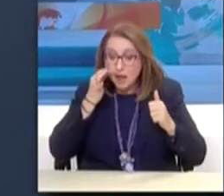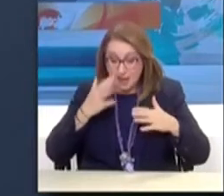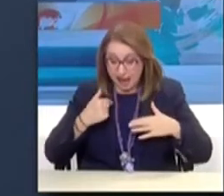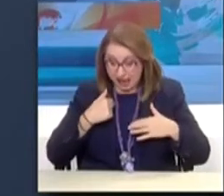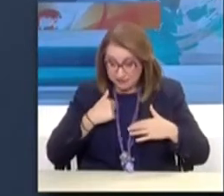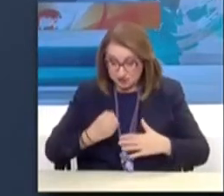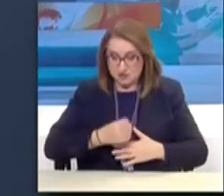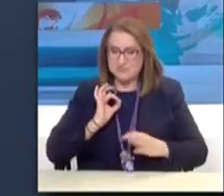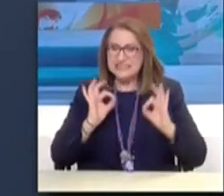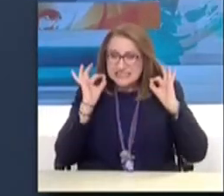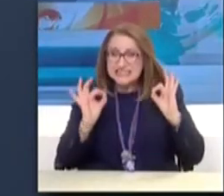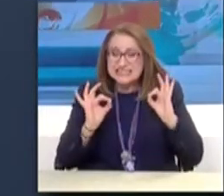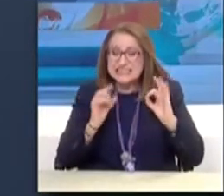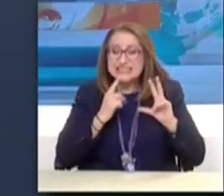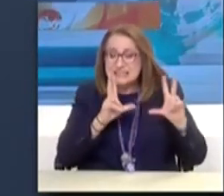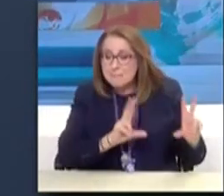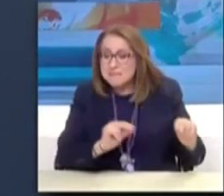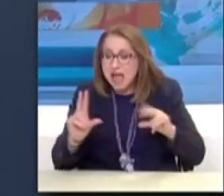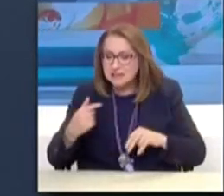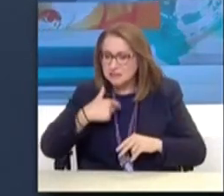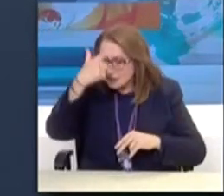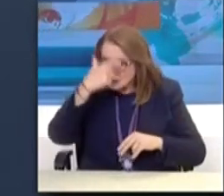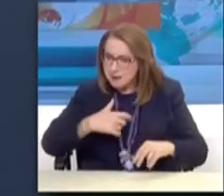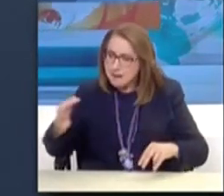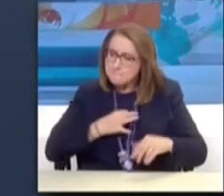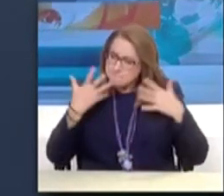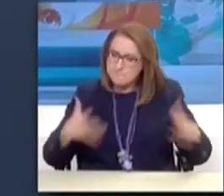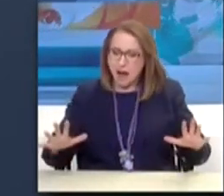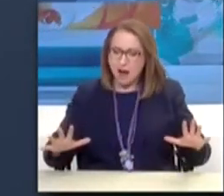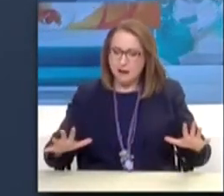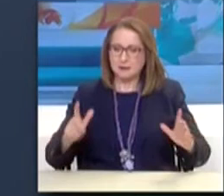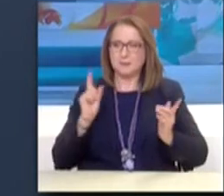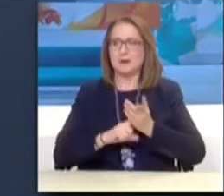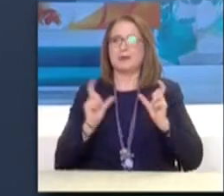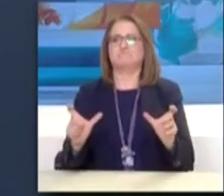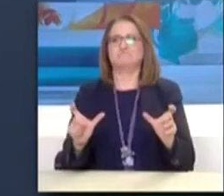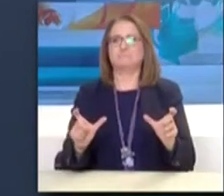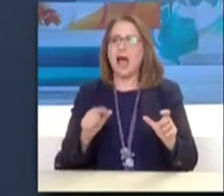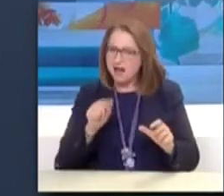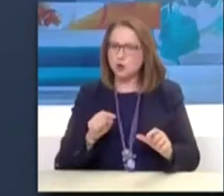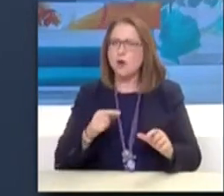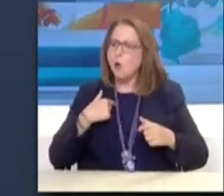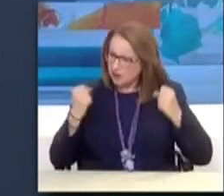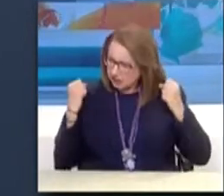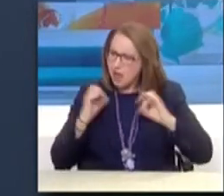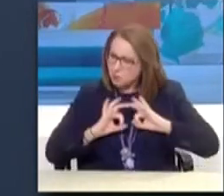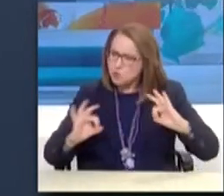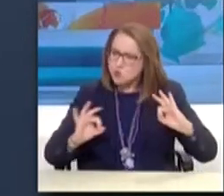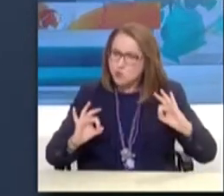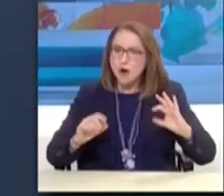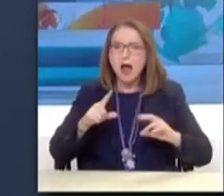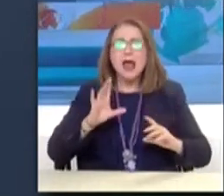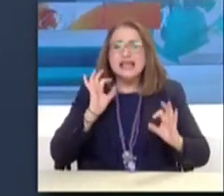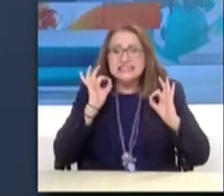είμαστε φορείς του ιού και αυτά που πρέπει να κάνουμε για να περιορίσουμε τον κίνδυνο μετάδοσης στους διπλανούς μας πρέπει να τα κάνουμε